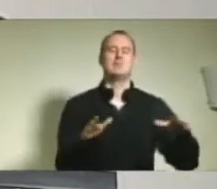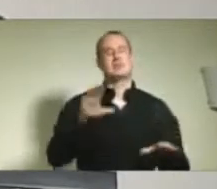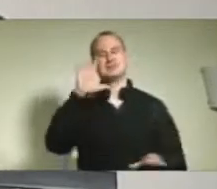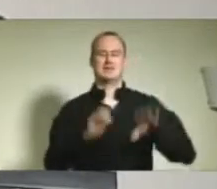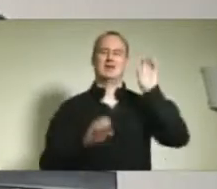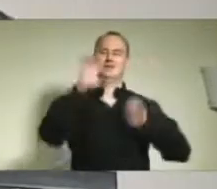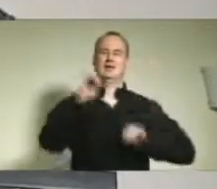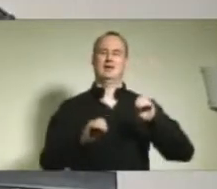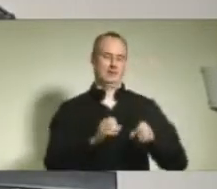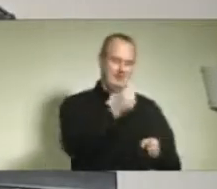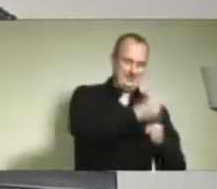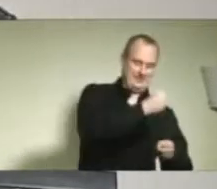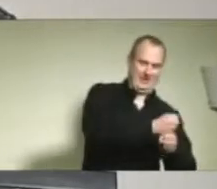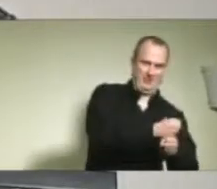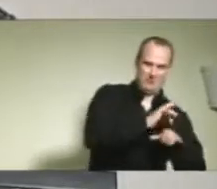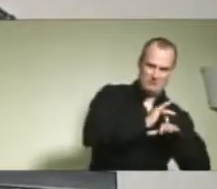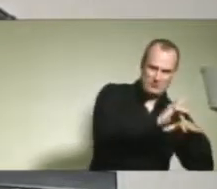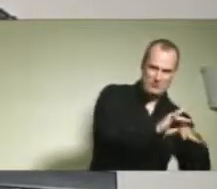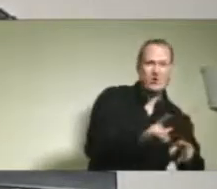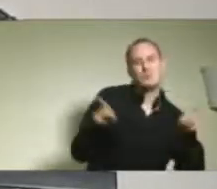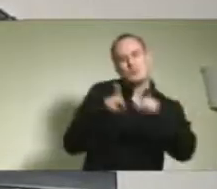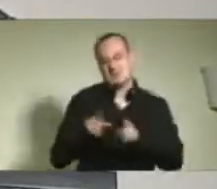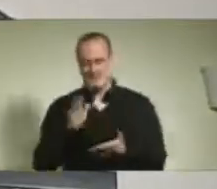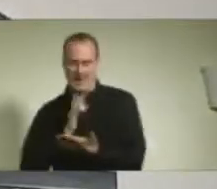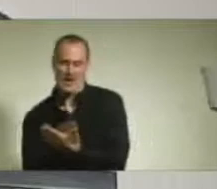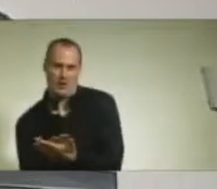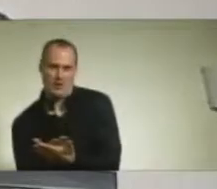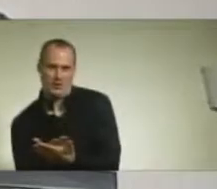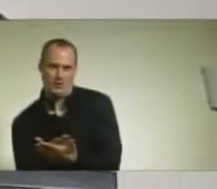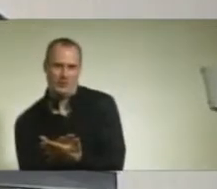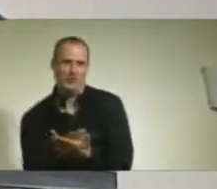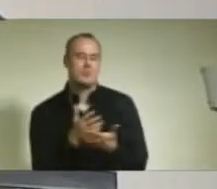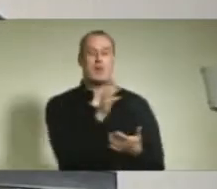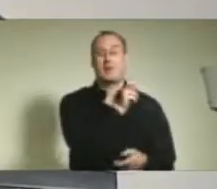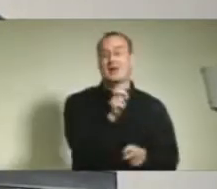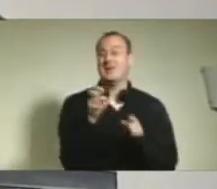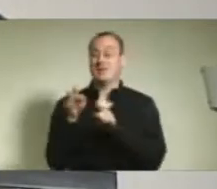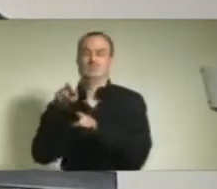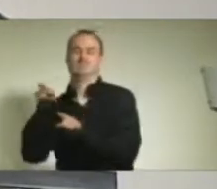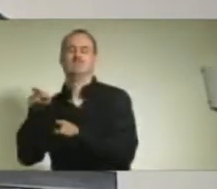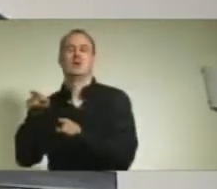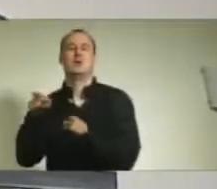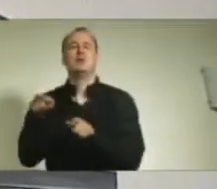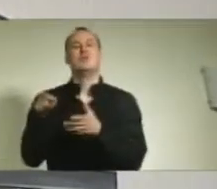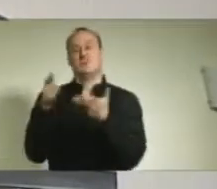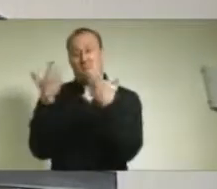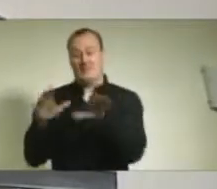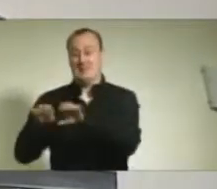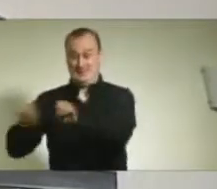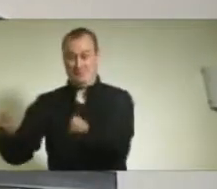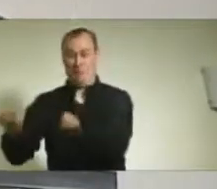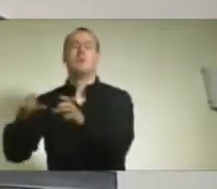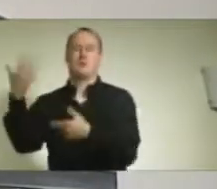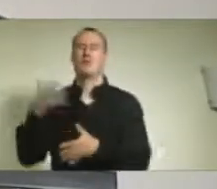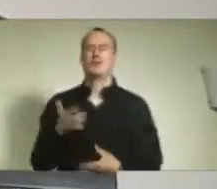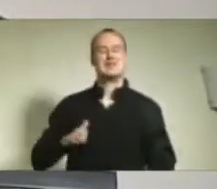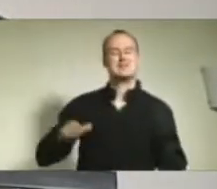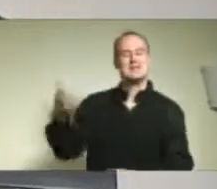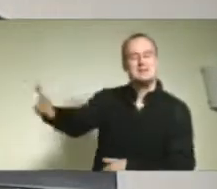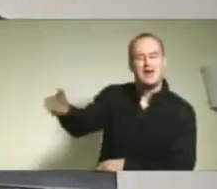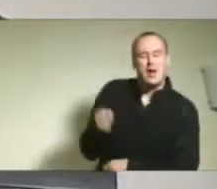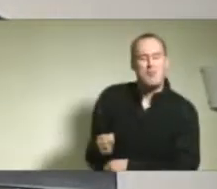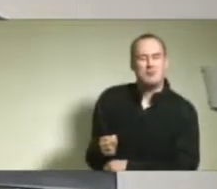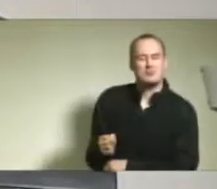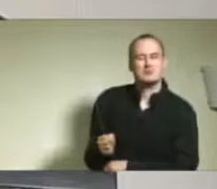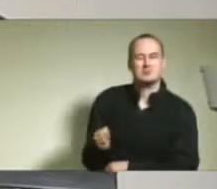diplôme. Et généralement, on essaie de les embaucher à la Banque postale. Et on fait également la même chose